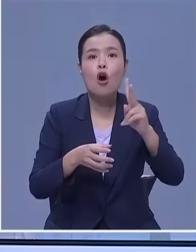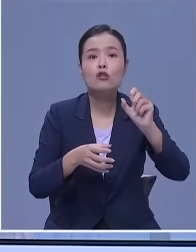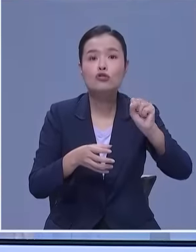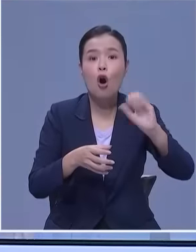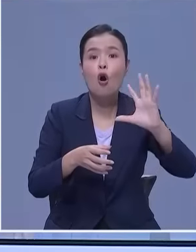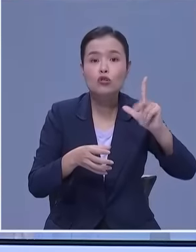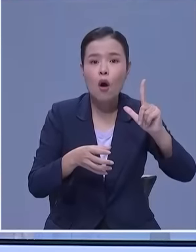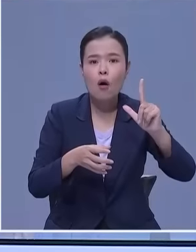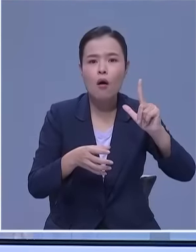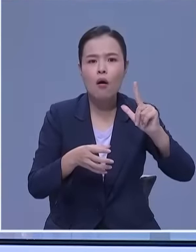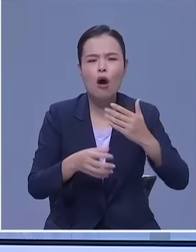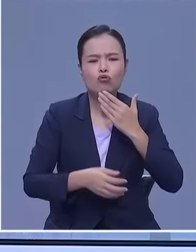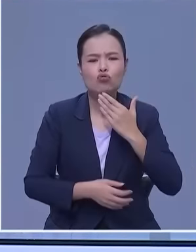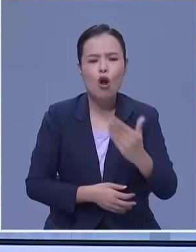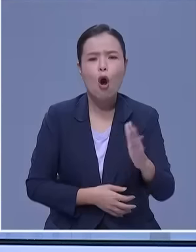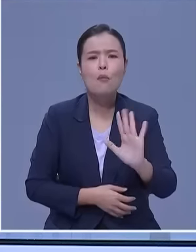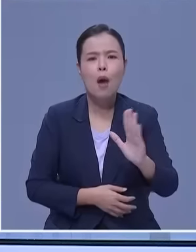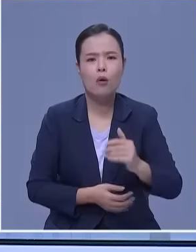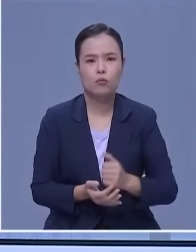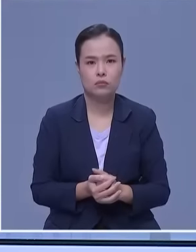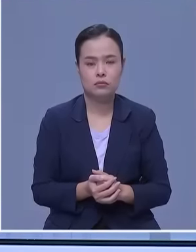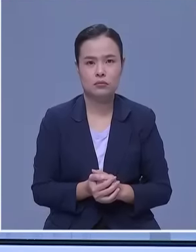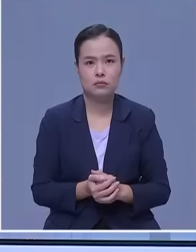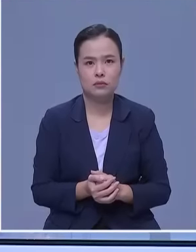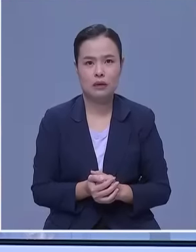นั้นอยู่ไม่ยืดไม่ยาวหรอก อยู่ครึ่งหนึ่งไปครึ่งหนึ่